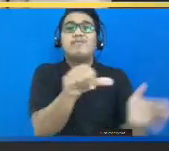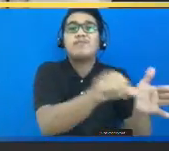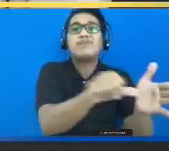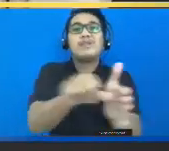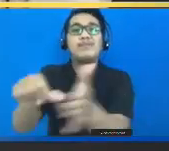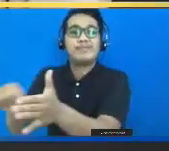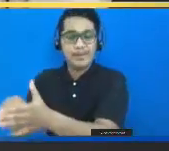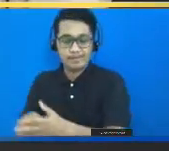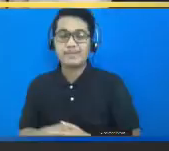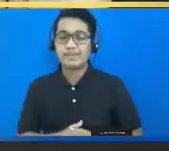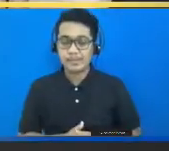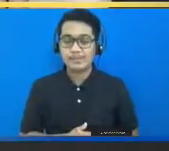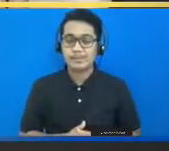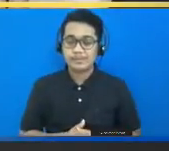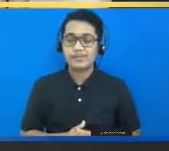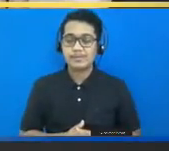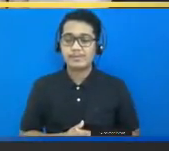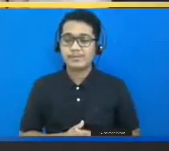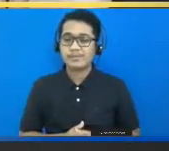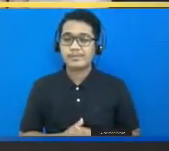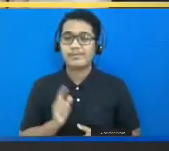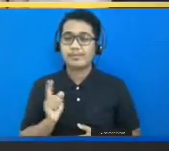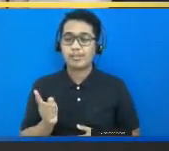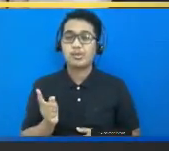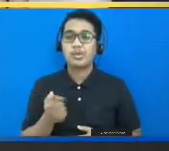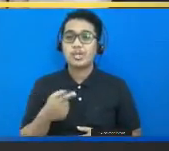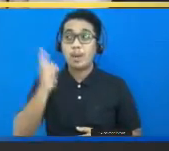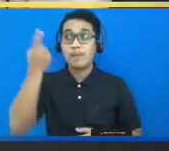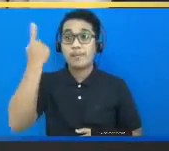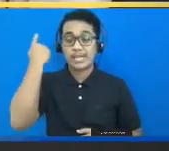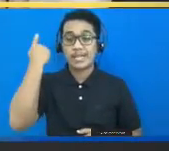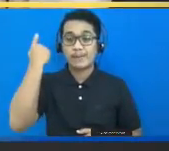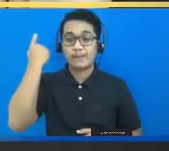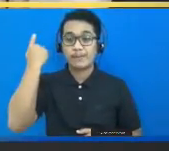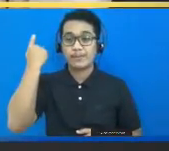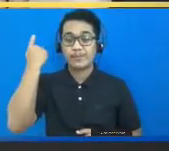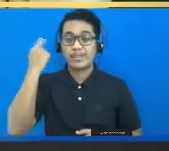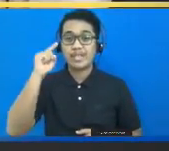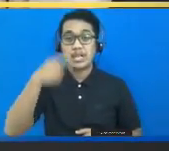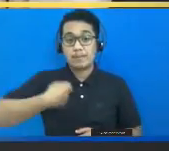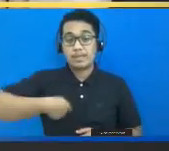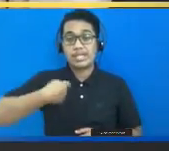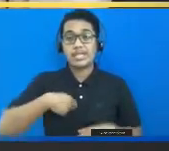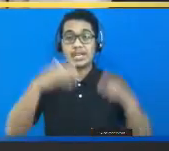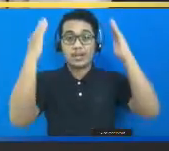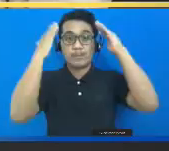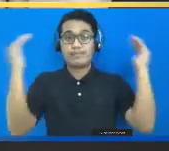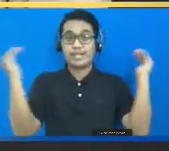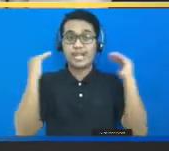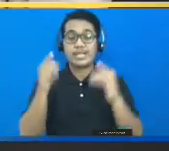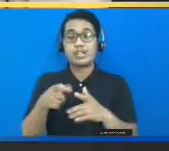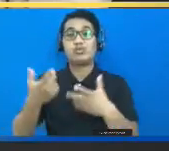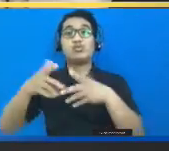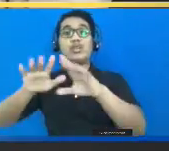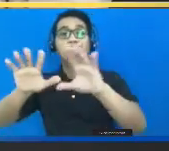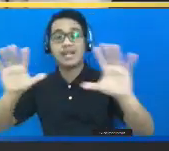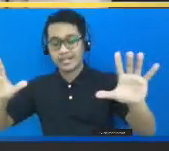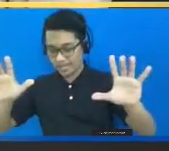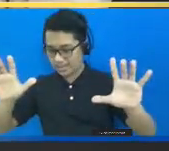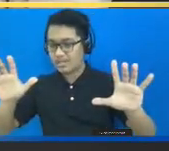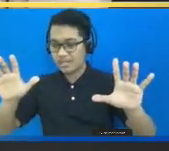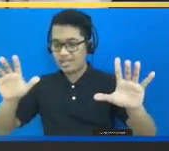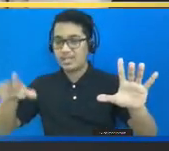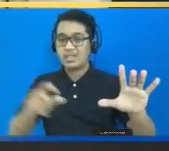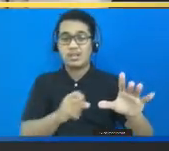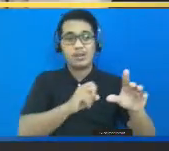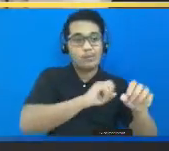penutup petani begitu juga pemerintah nah Kementerian Pertanian Ya udah udah banyak apa